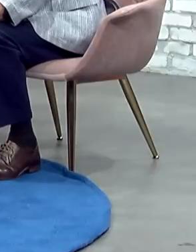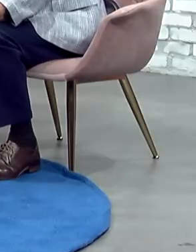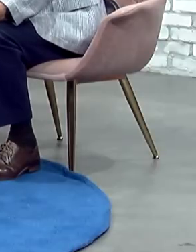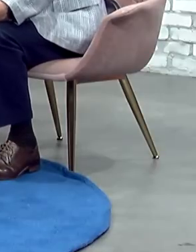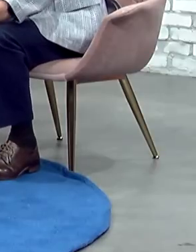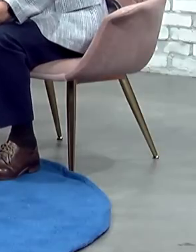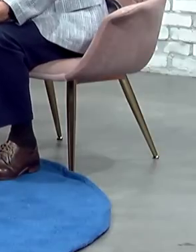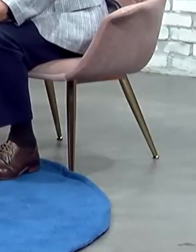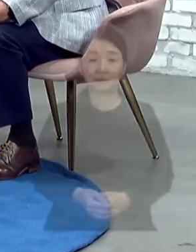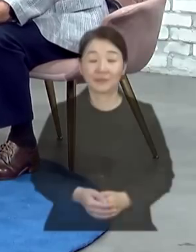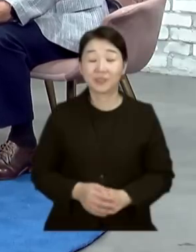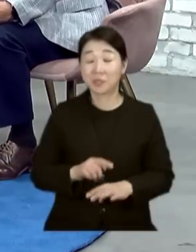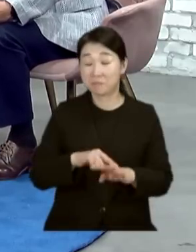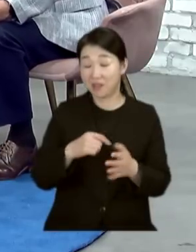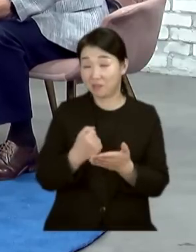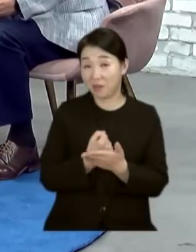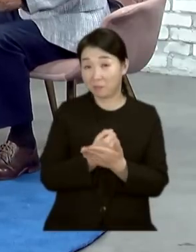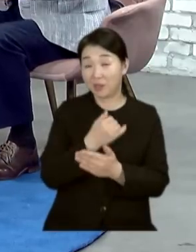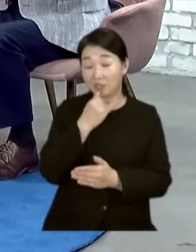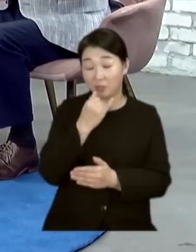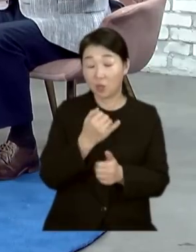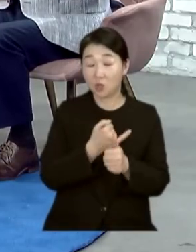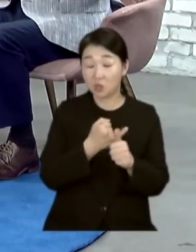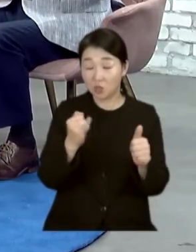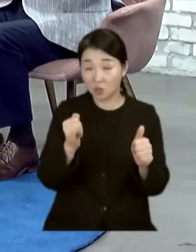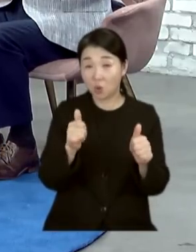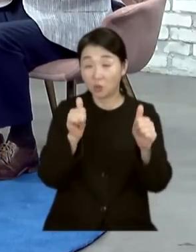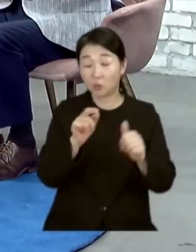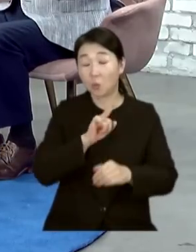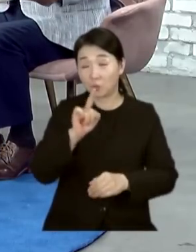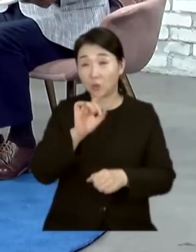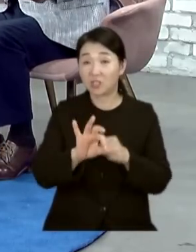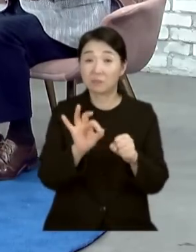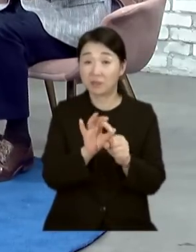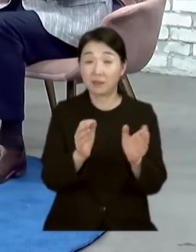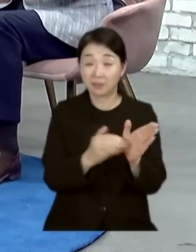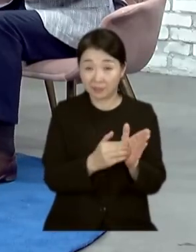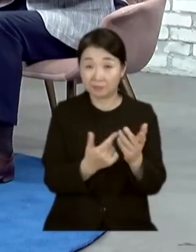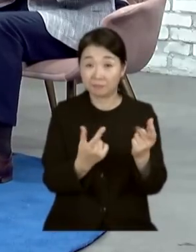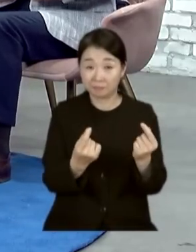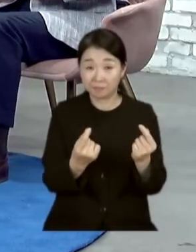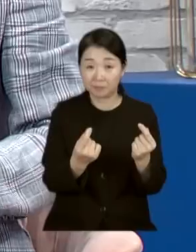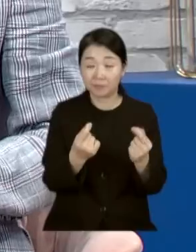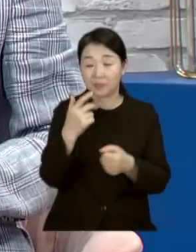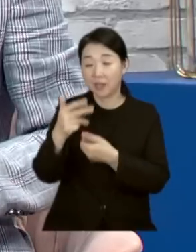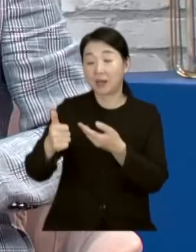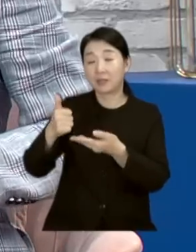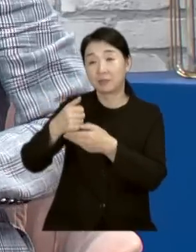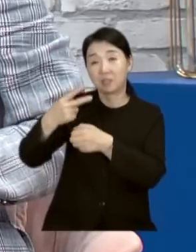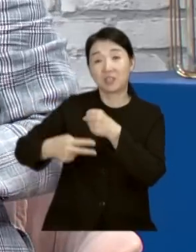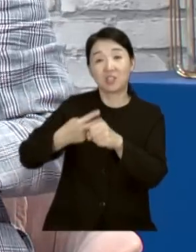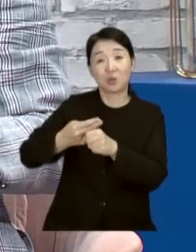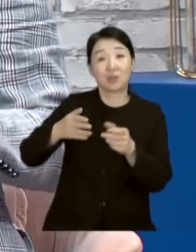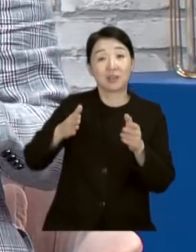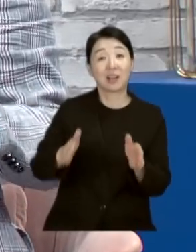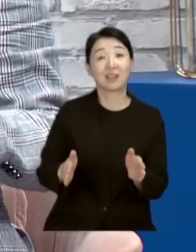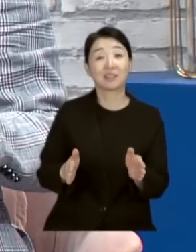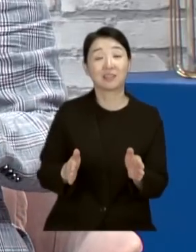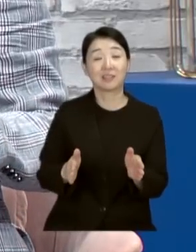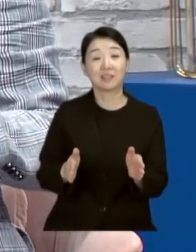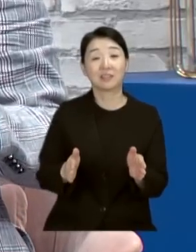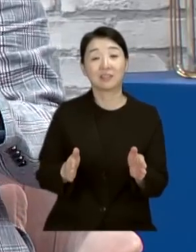이제 그 뭐 가슴 아픈 얘기지만은 이혼 소송 그 10년 동안에 그것도 끝났고 그리고 이제 하나님이 2년 동안에